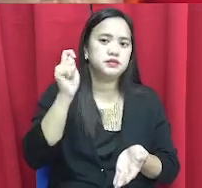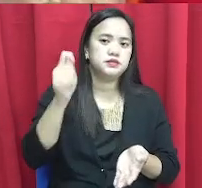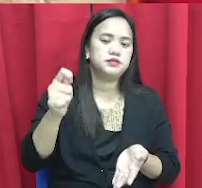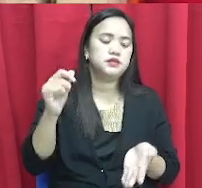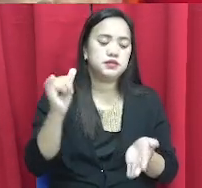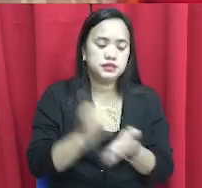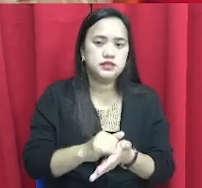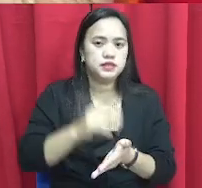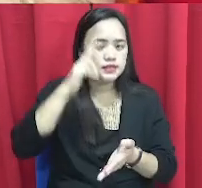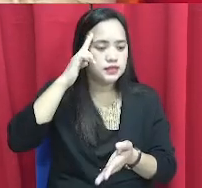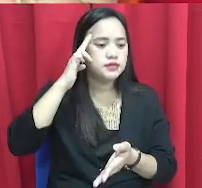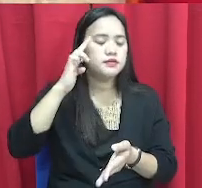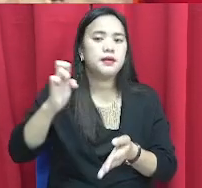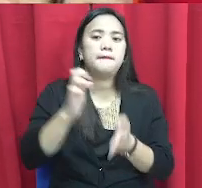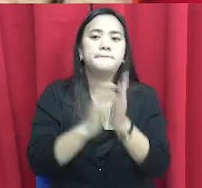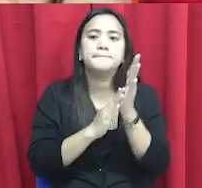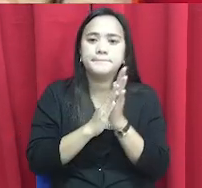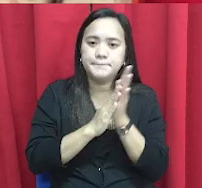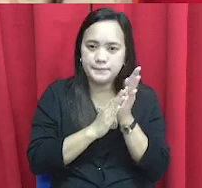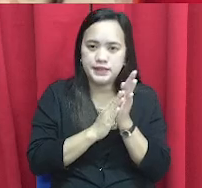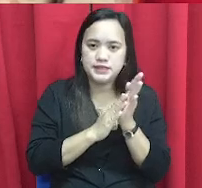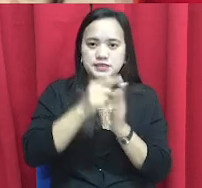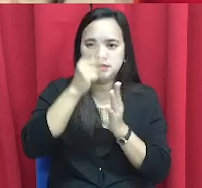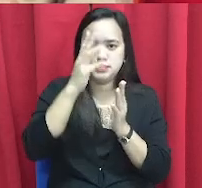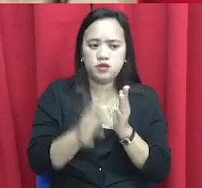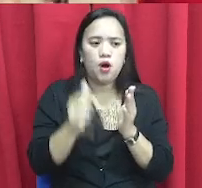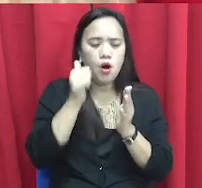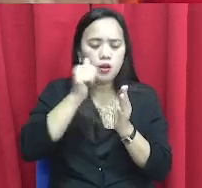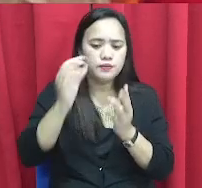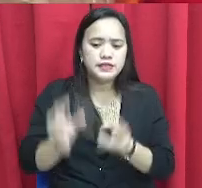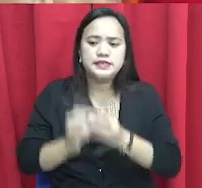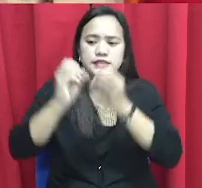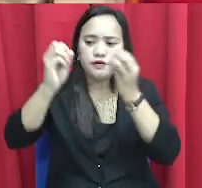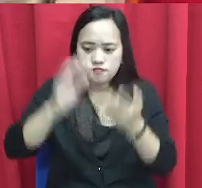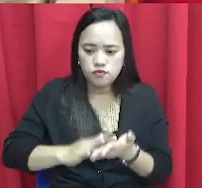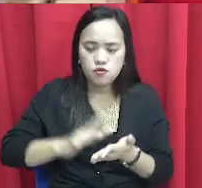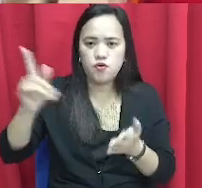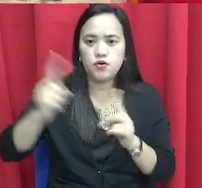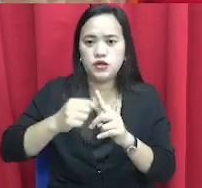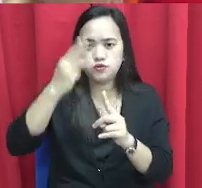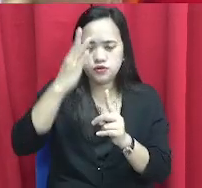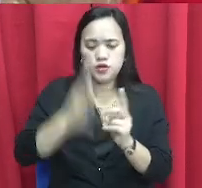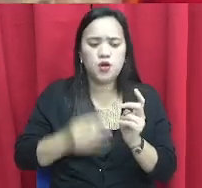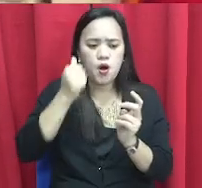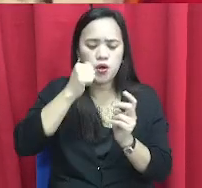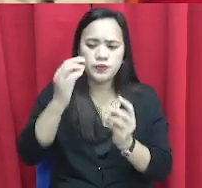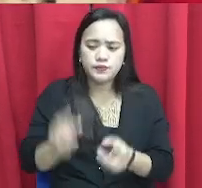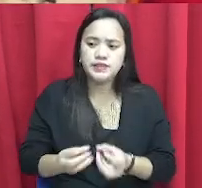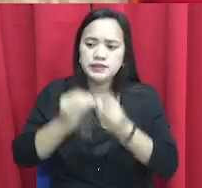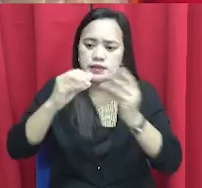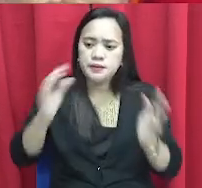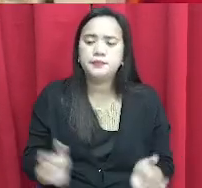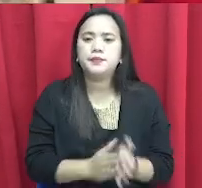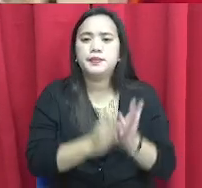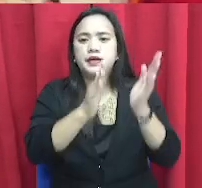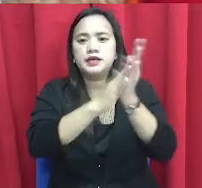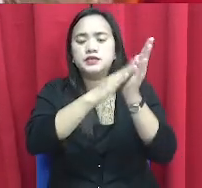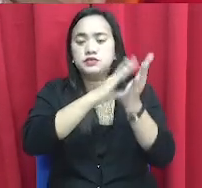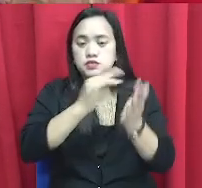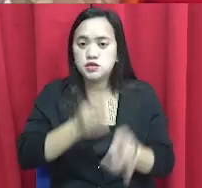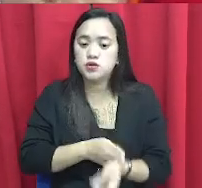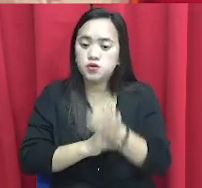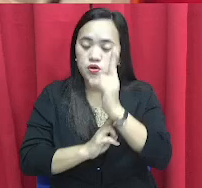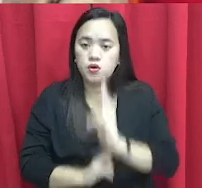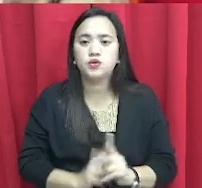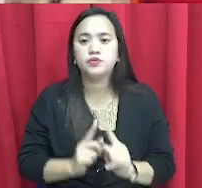that he Please God you see Kaya nga napakalinaw po yan that without Faith It